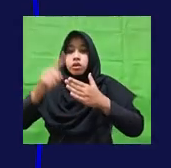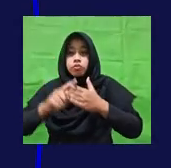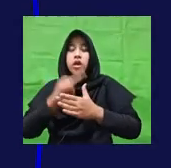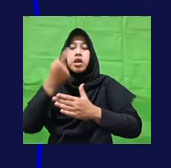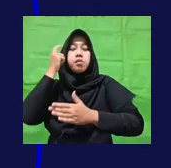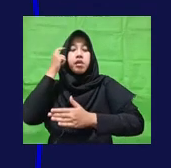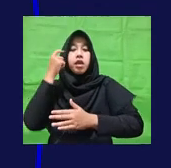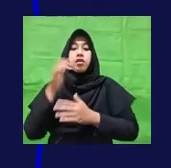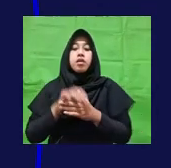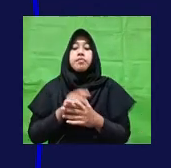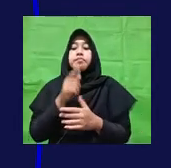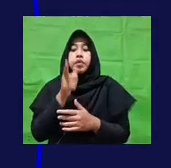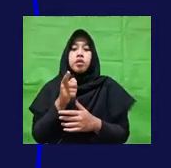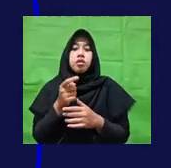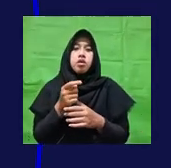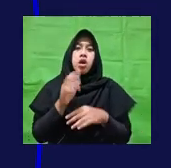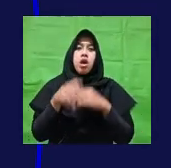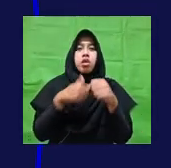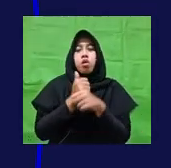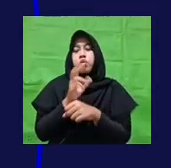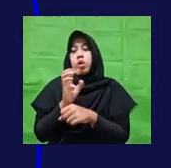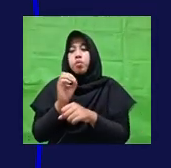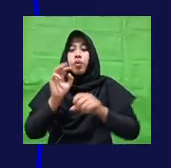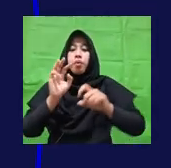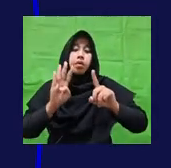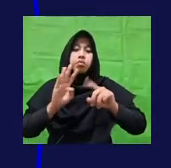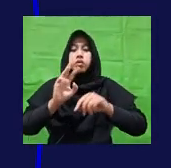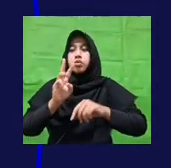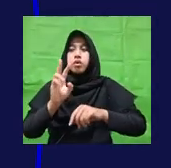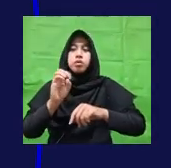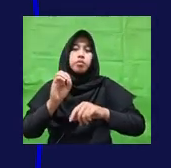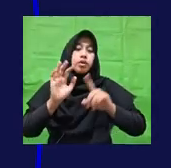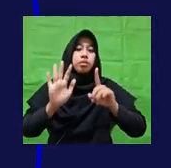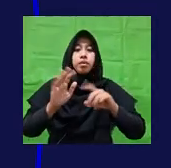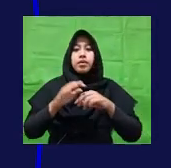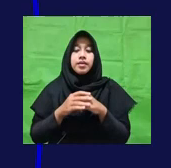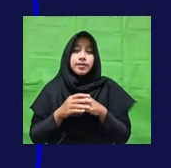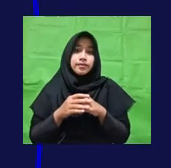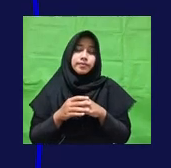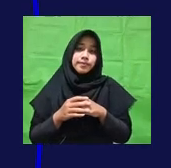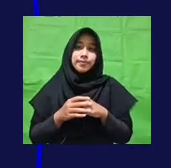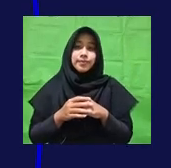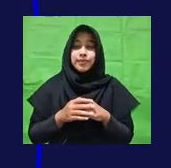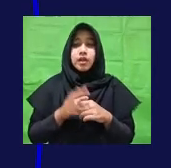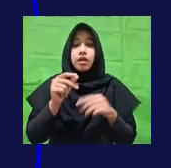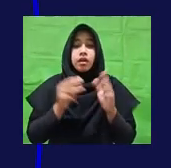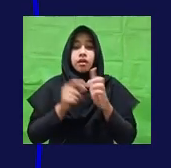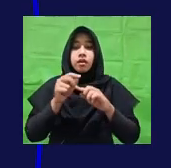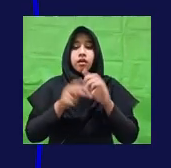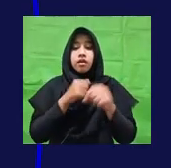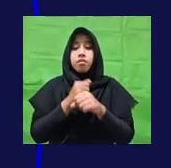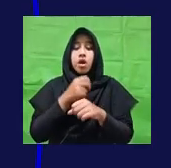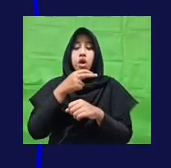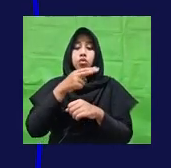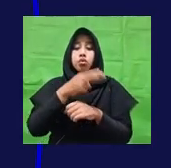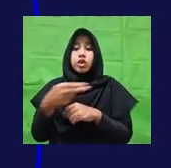waktu itu, sekitar tahun 2014-15. Kemudian Rimpang Nusantara dibentuk,